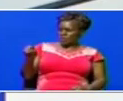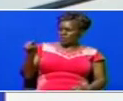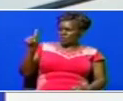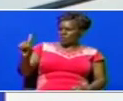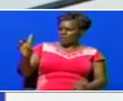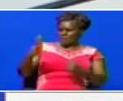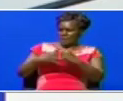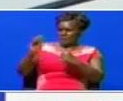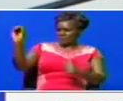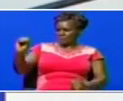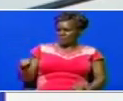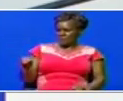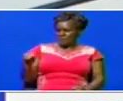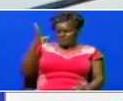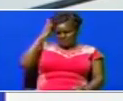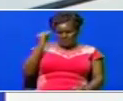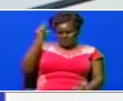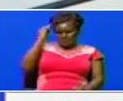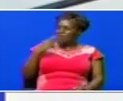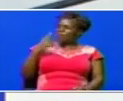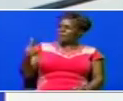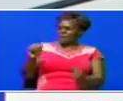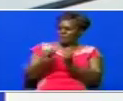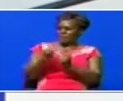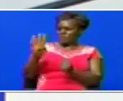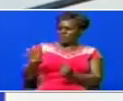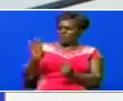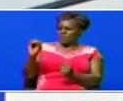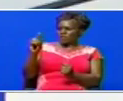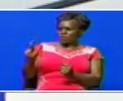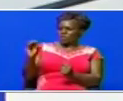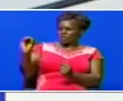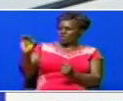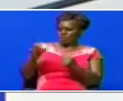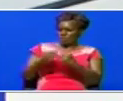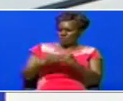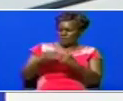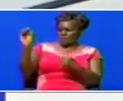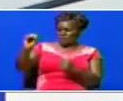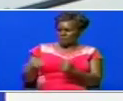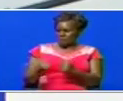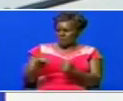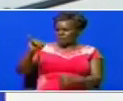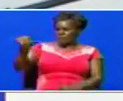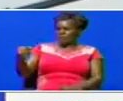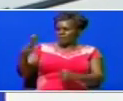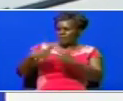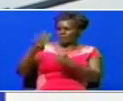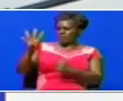0.19%. Mohamed Dida, 114, 0.08%. Shakalaka Jirongo,